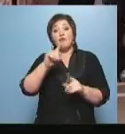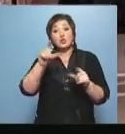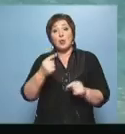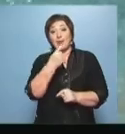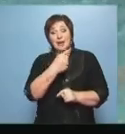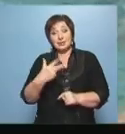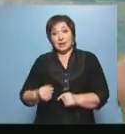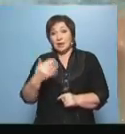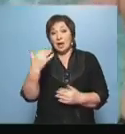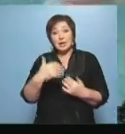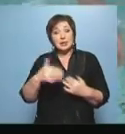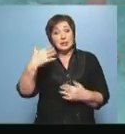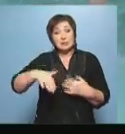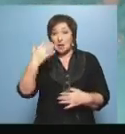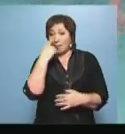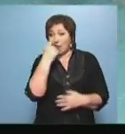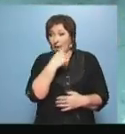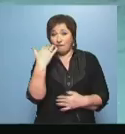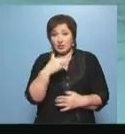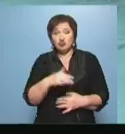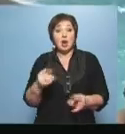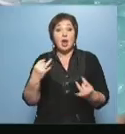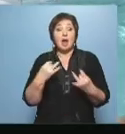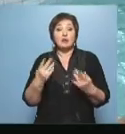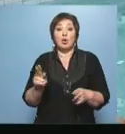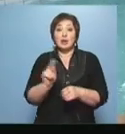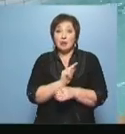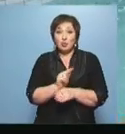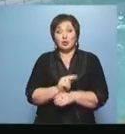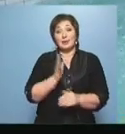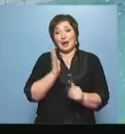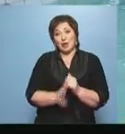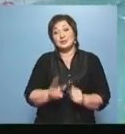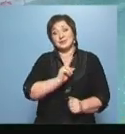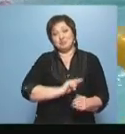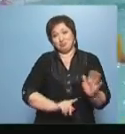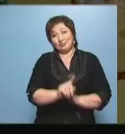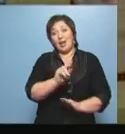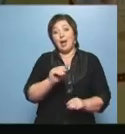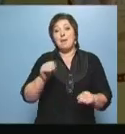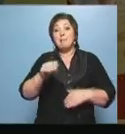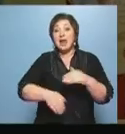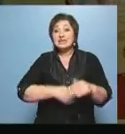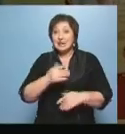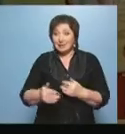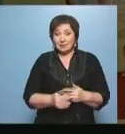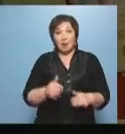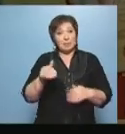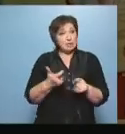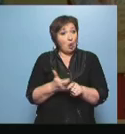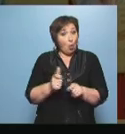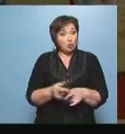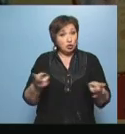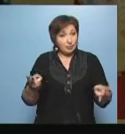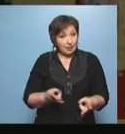слабовидящие. Зато в этом году после капитального ремонта наконец-то заработал бассейн. Бассейн нам был очень необходим. Это и